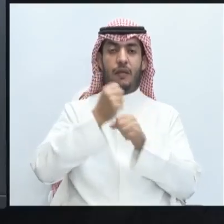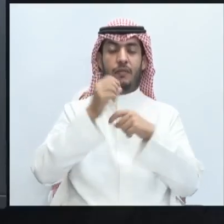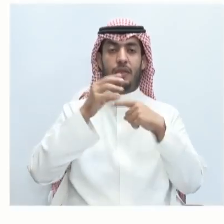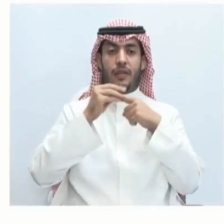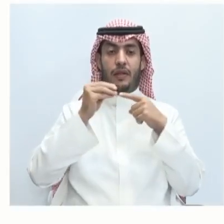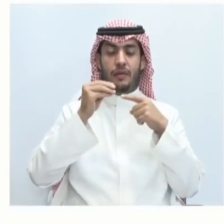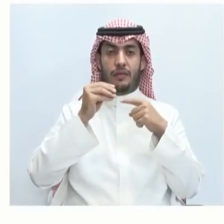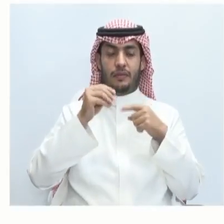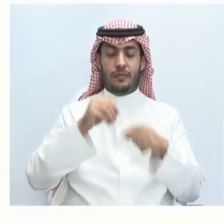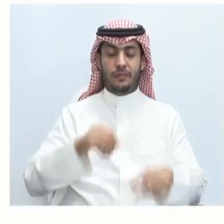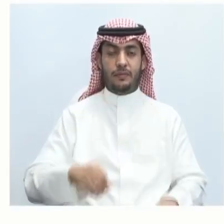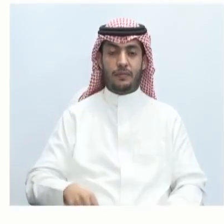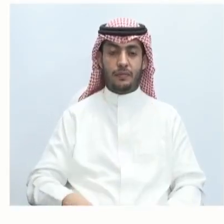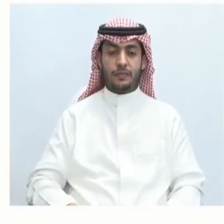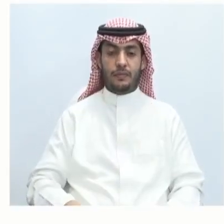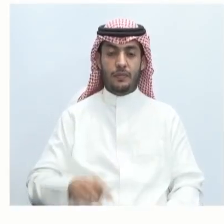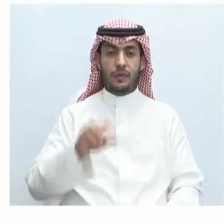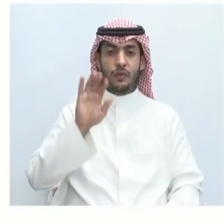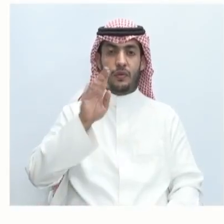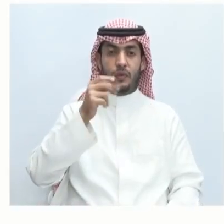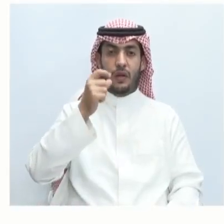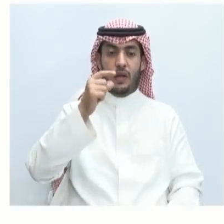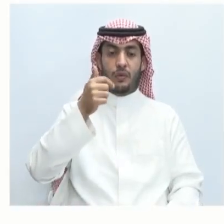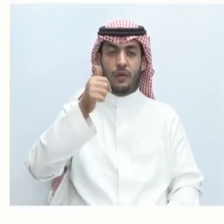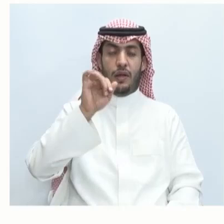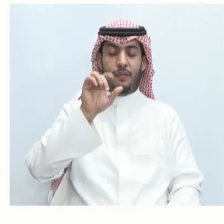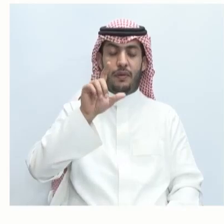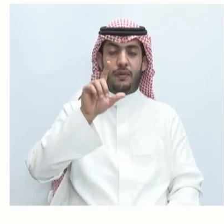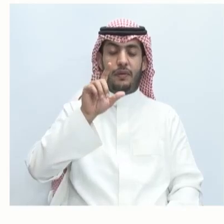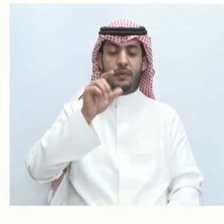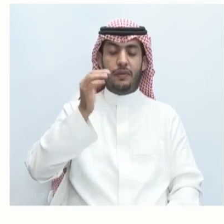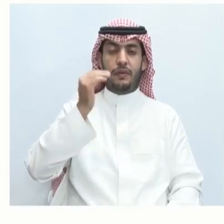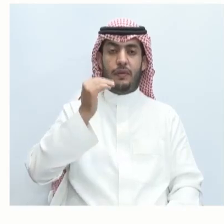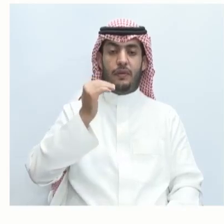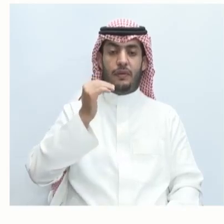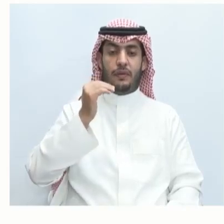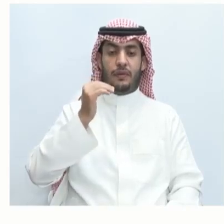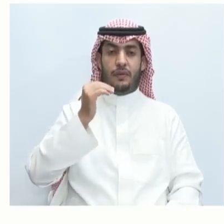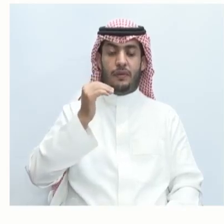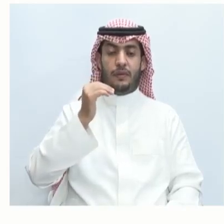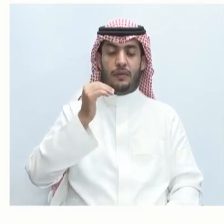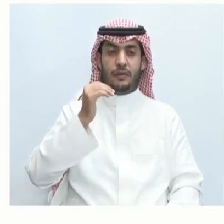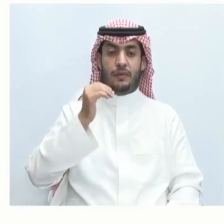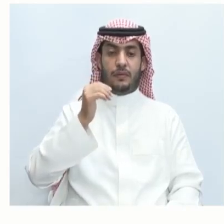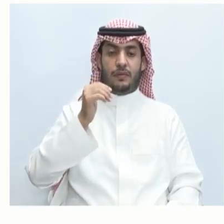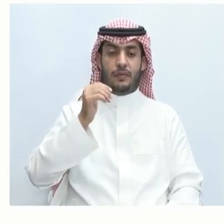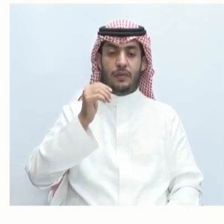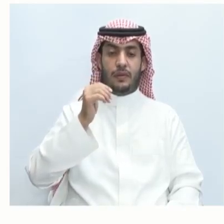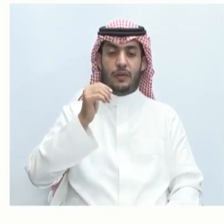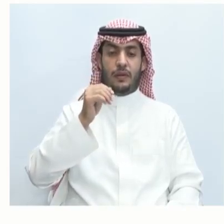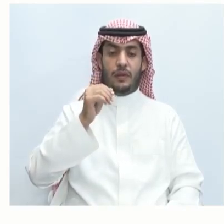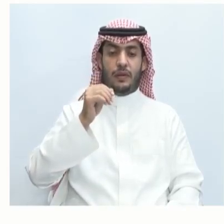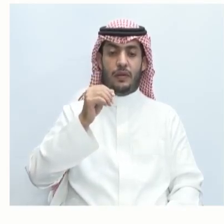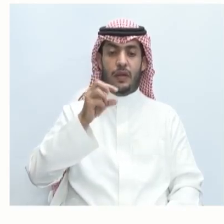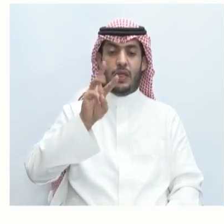الطرح ما الفرق بينما قراته سعاد وما قراته امل اذا ساقوم بابناء بناتي للعمل